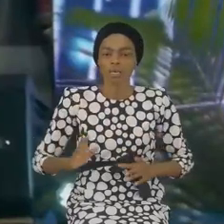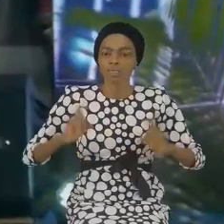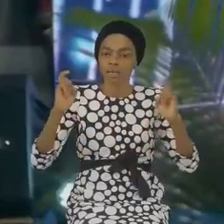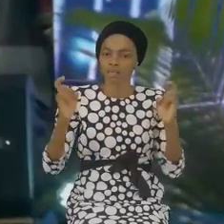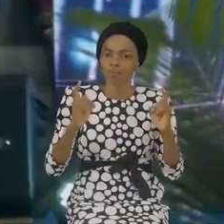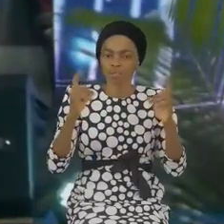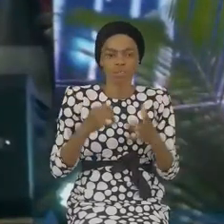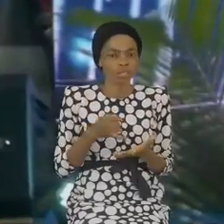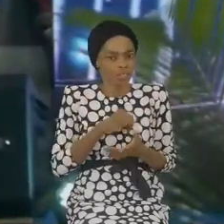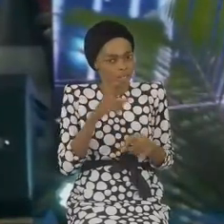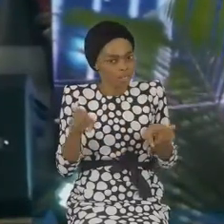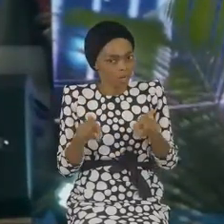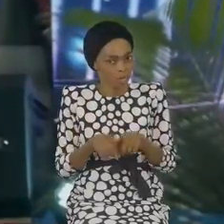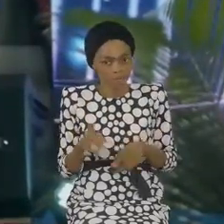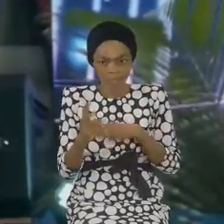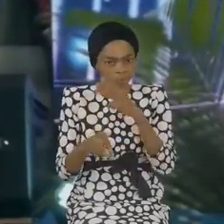c'est simplement comme le monde.